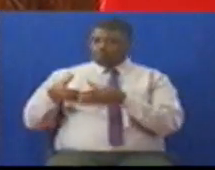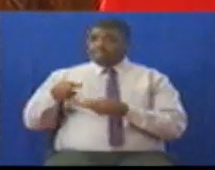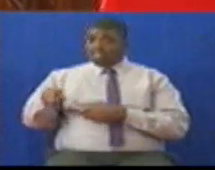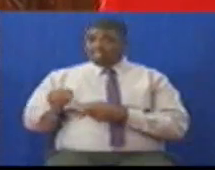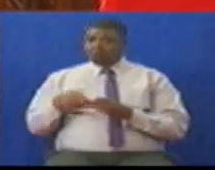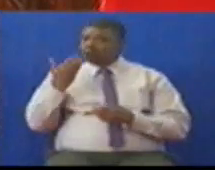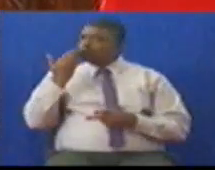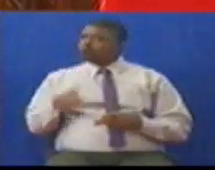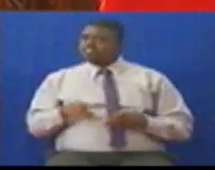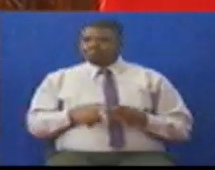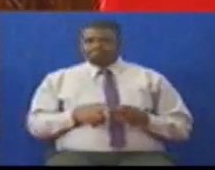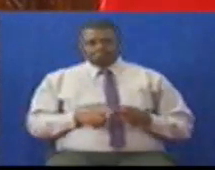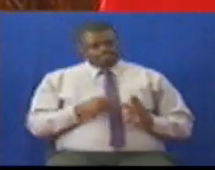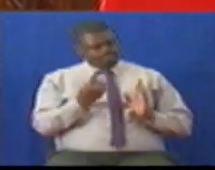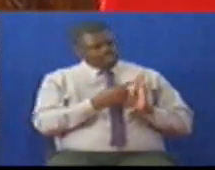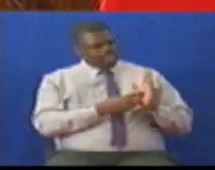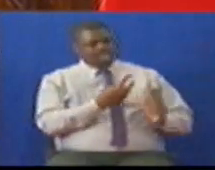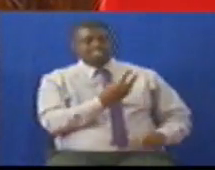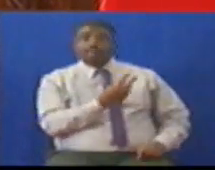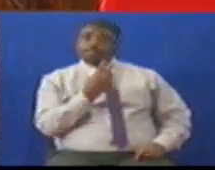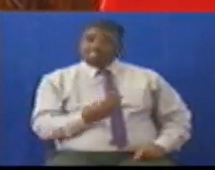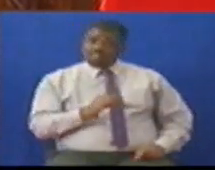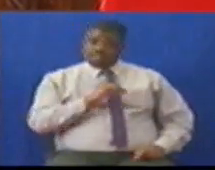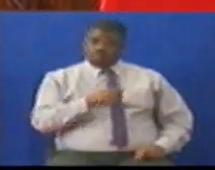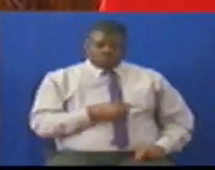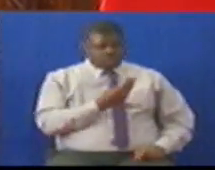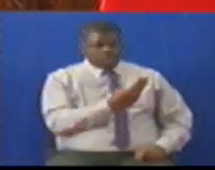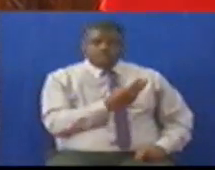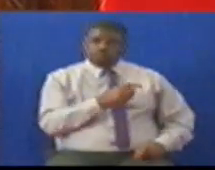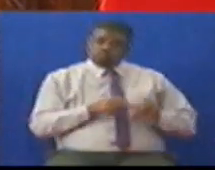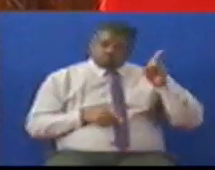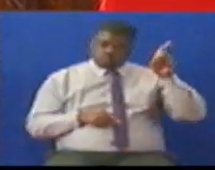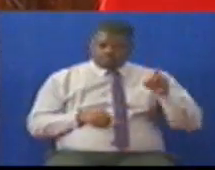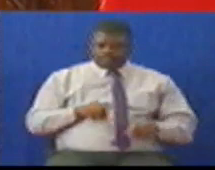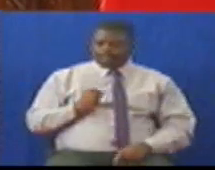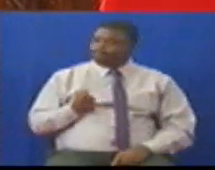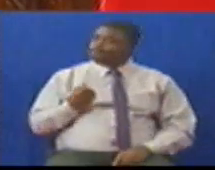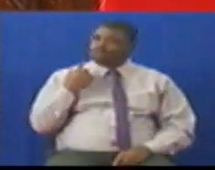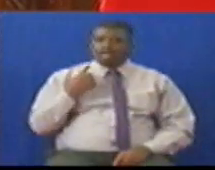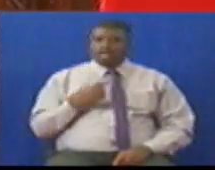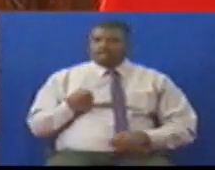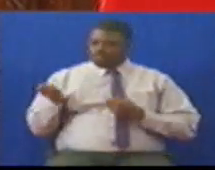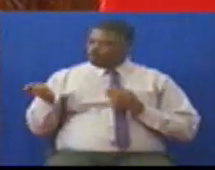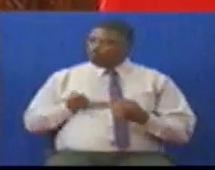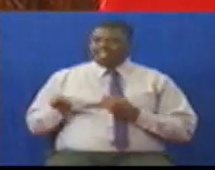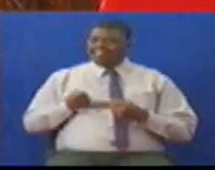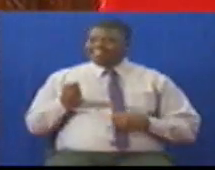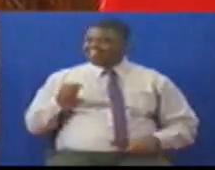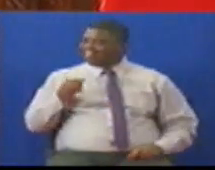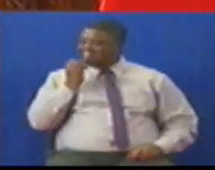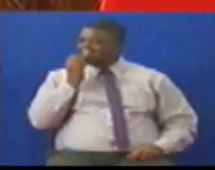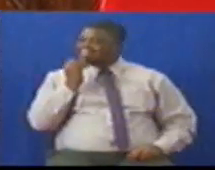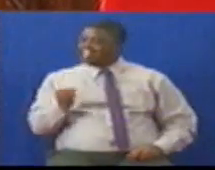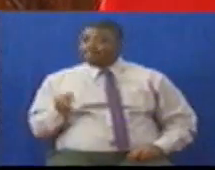muhimu kwa sababu tarehe 22 mwezi wa 3 huko Busekelo Mbeya, mkurugenzi wa manispaa ya Temeke Nduku